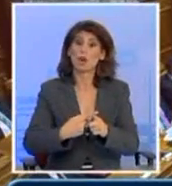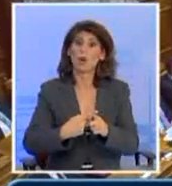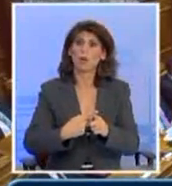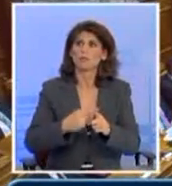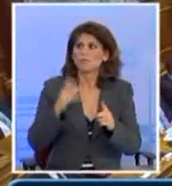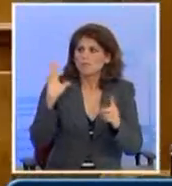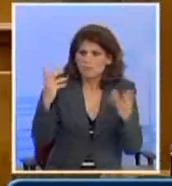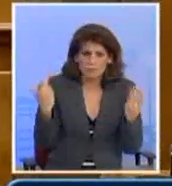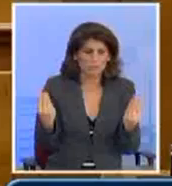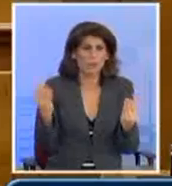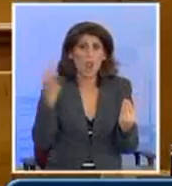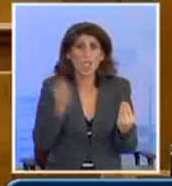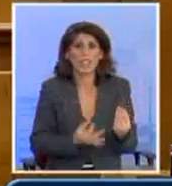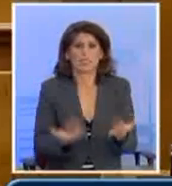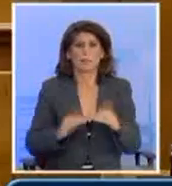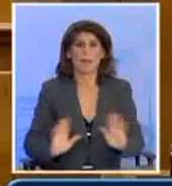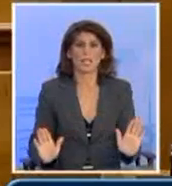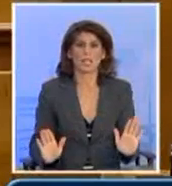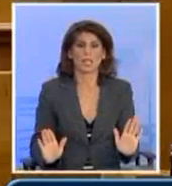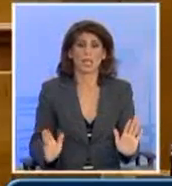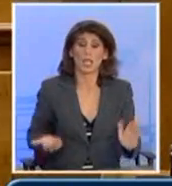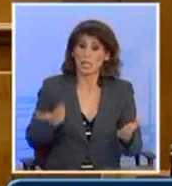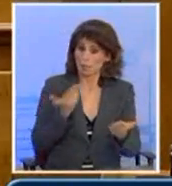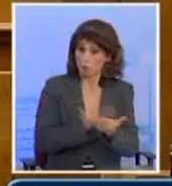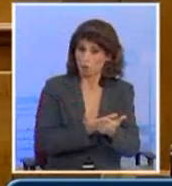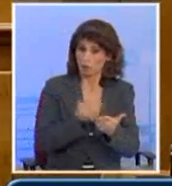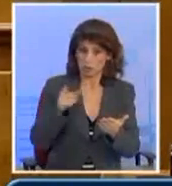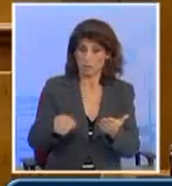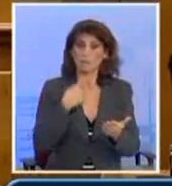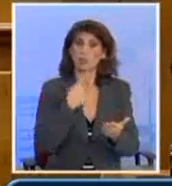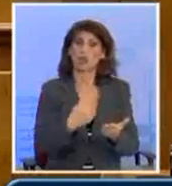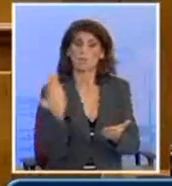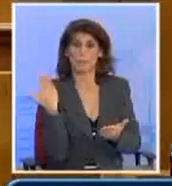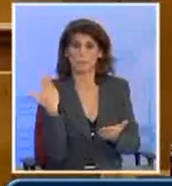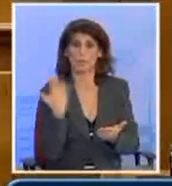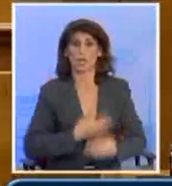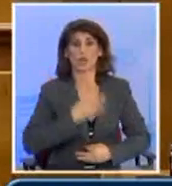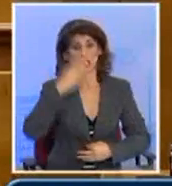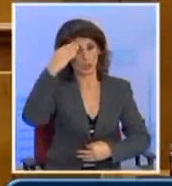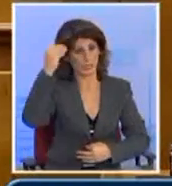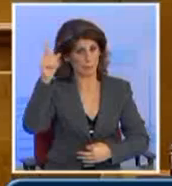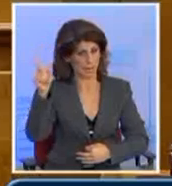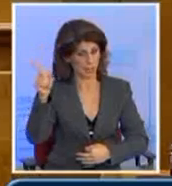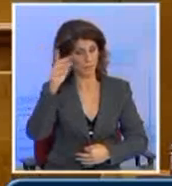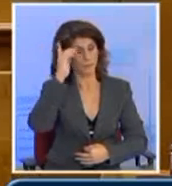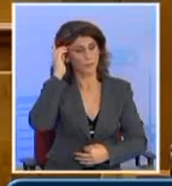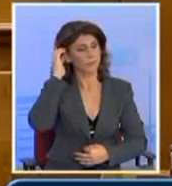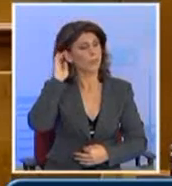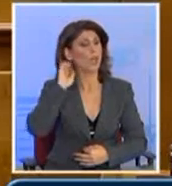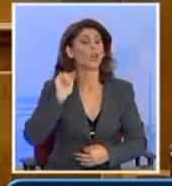απόλυτος παραλογισμός. Η πρόταση, γιατί αυτό διατύπωσε προηγουμένως ο κύριος Τσίπρας,